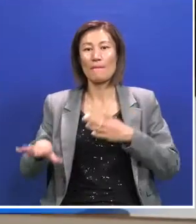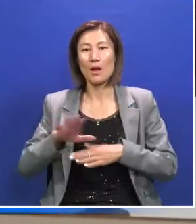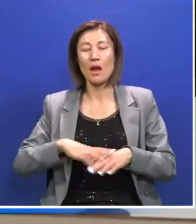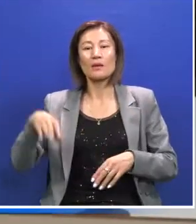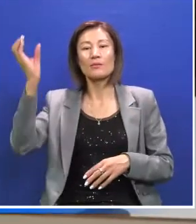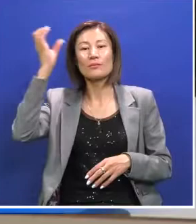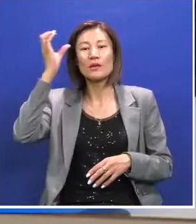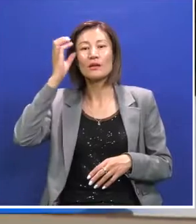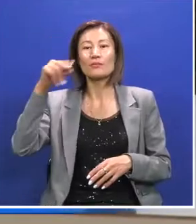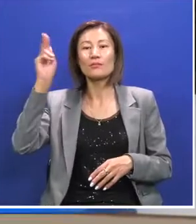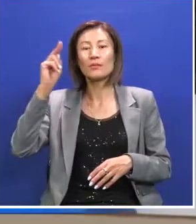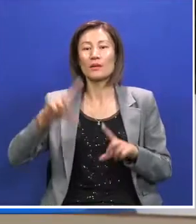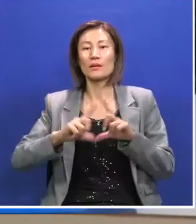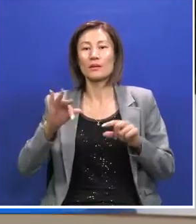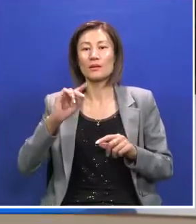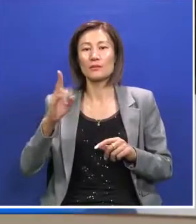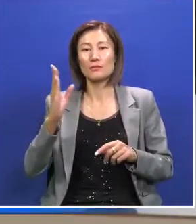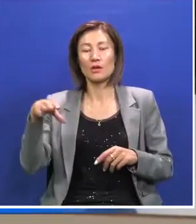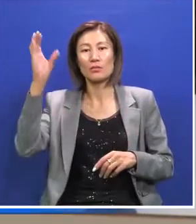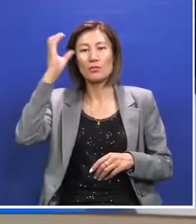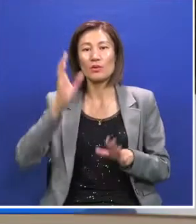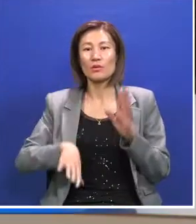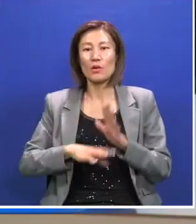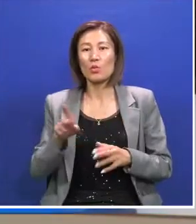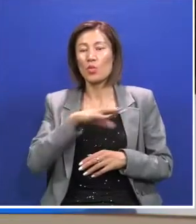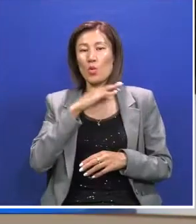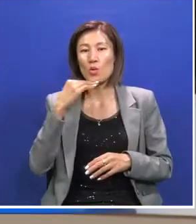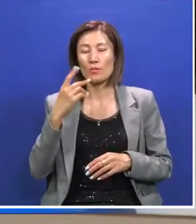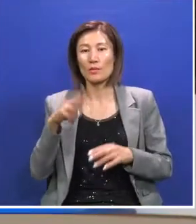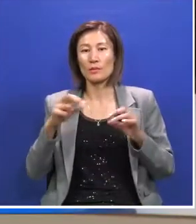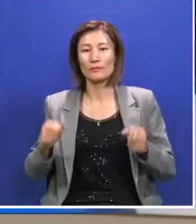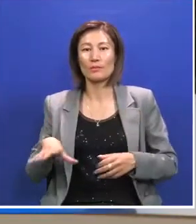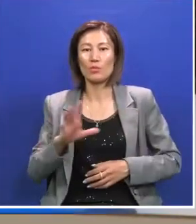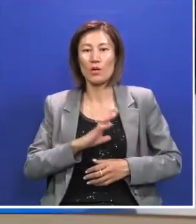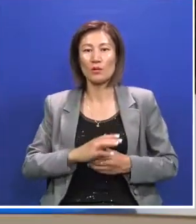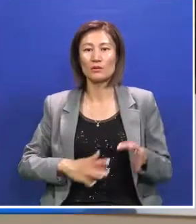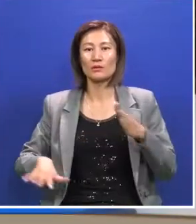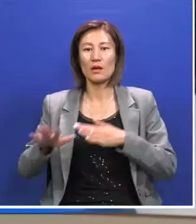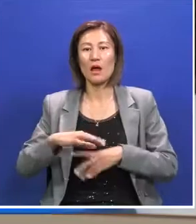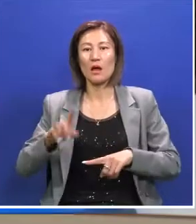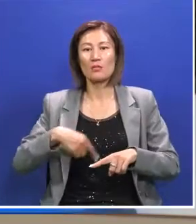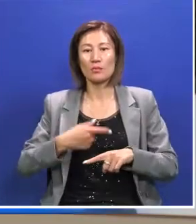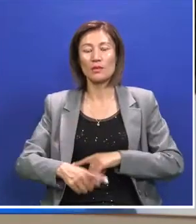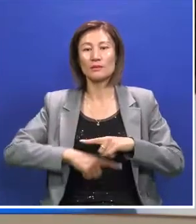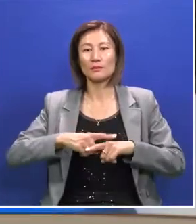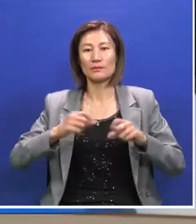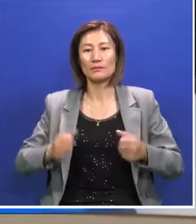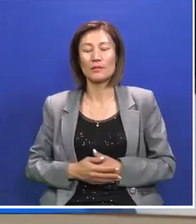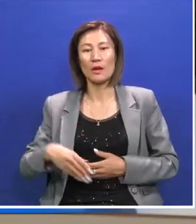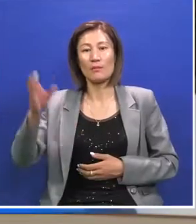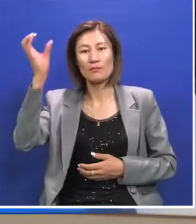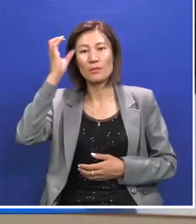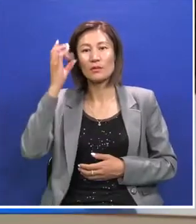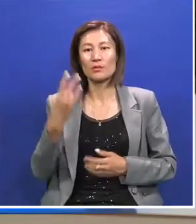беру ұйымдарында инклюзивті білім беру деңгейіне көптен көп көңіл бөлініп отыр. Жалпы осындай арнайы инклюзивті білім беруді